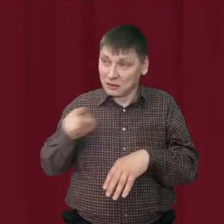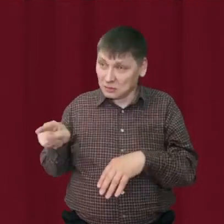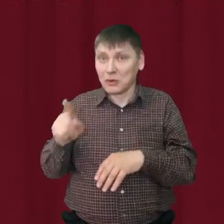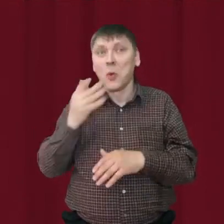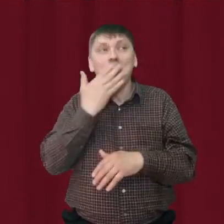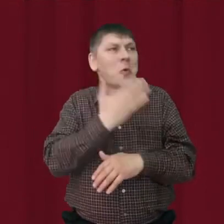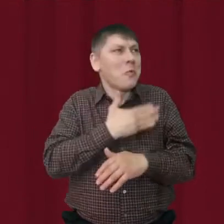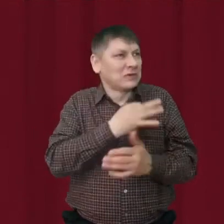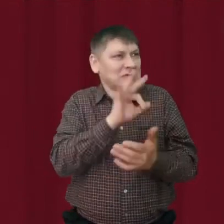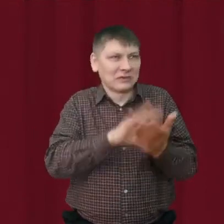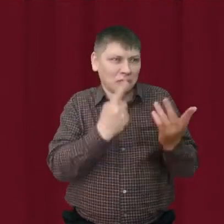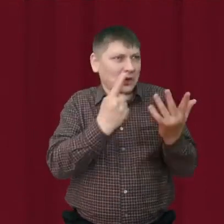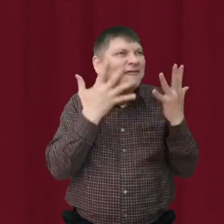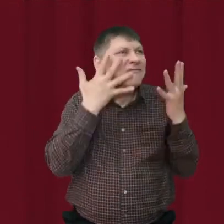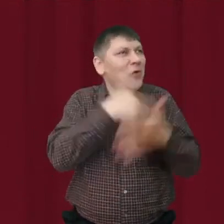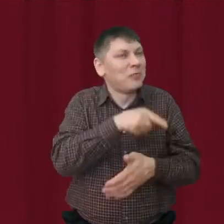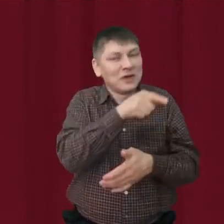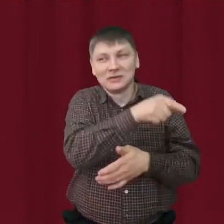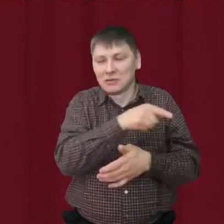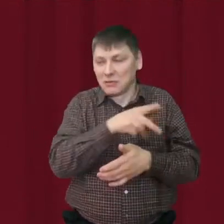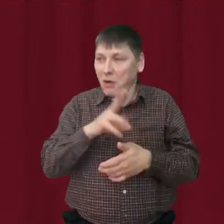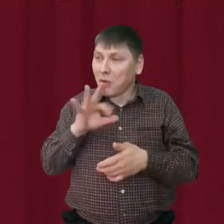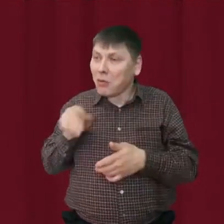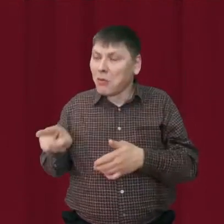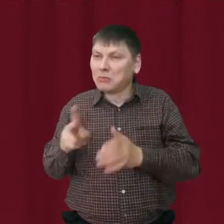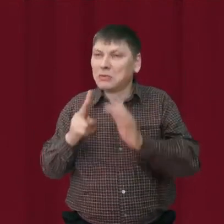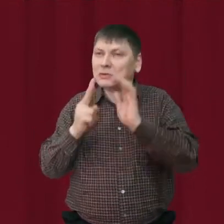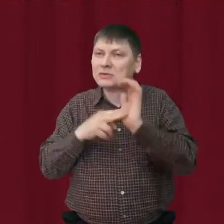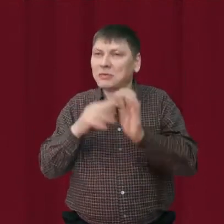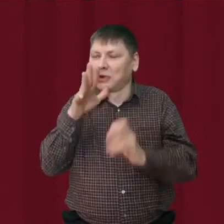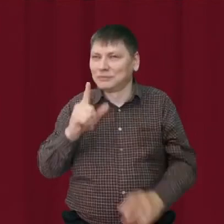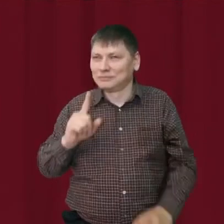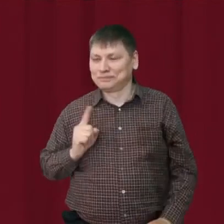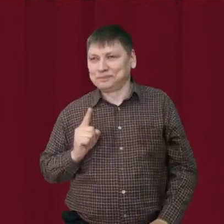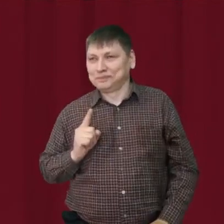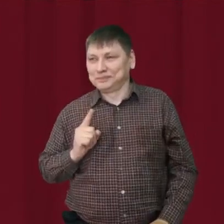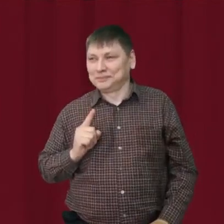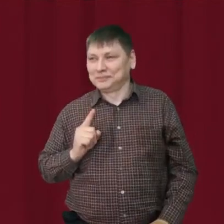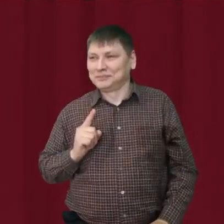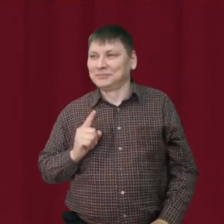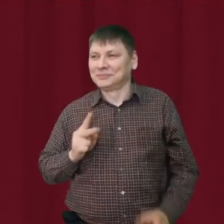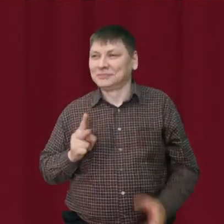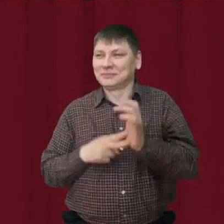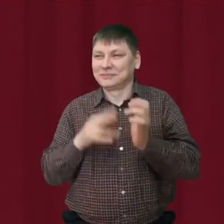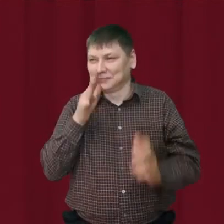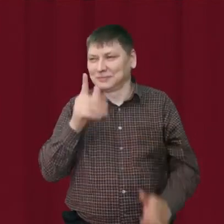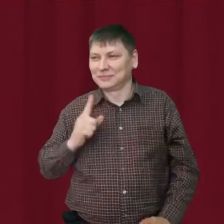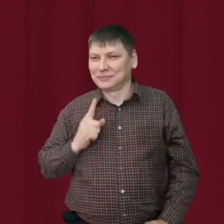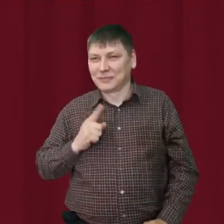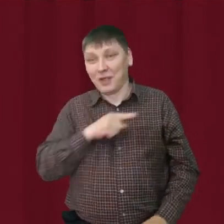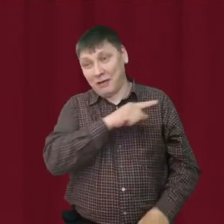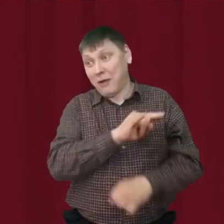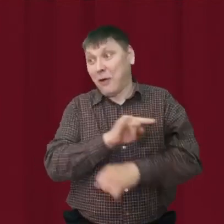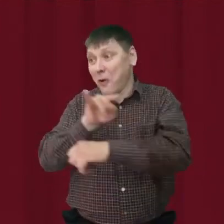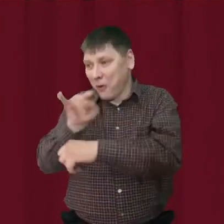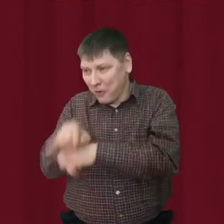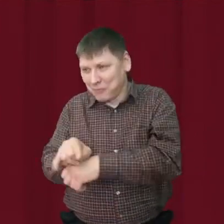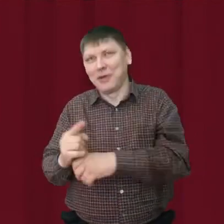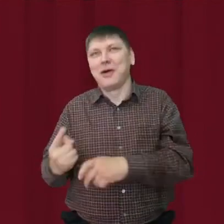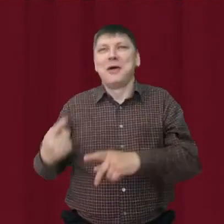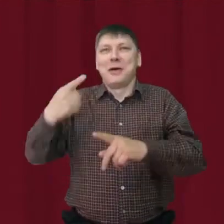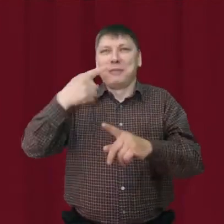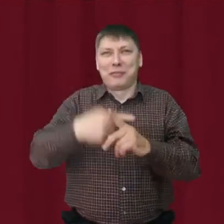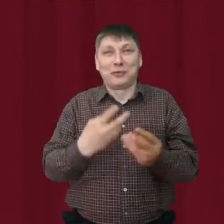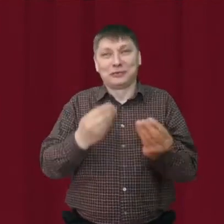терпеть, дожидаться, покуда ее отец даст разрешение. Правда, он его там еще и обманул, и в итоге ему еще нужно